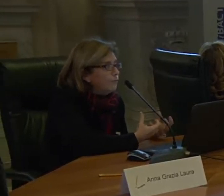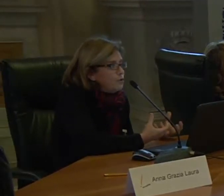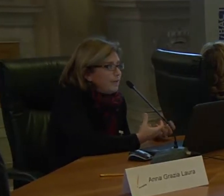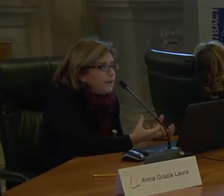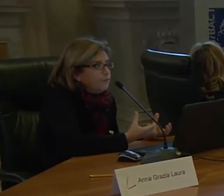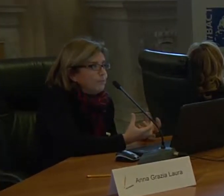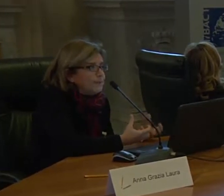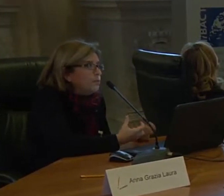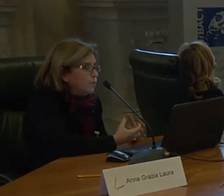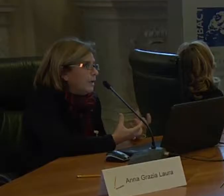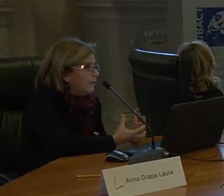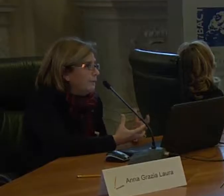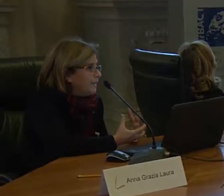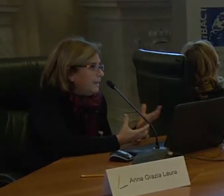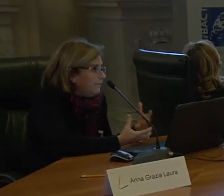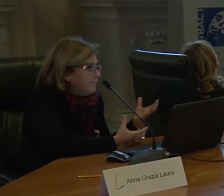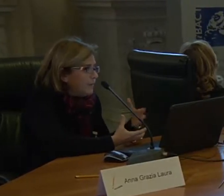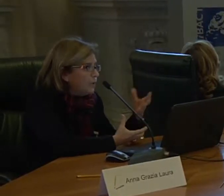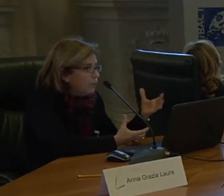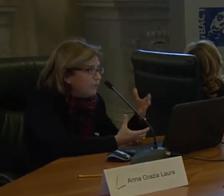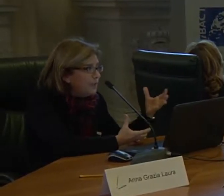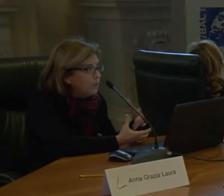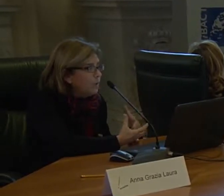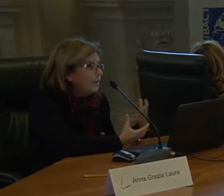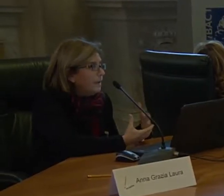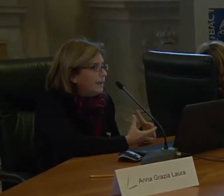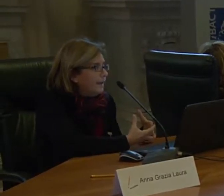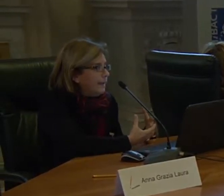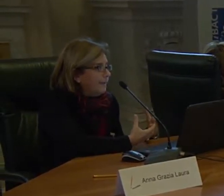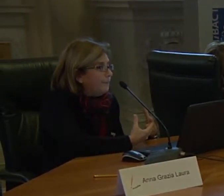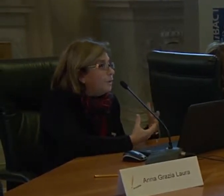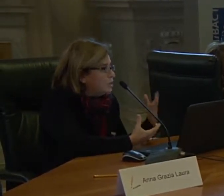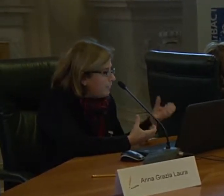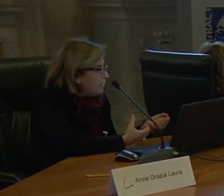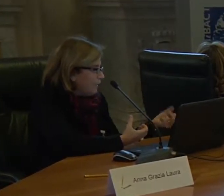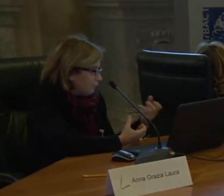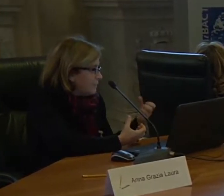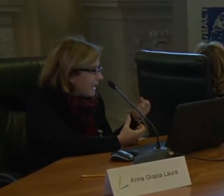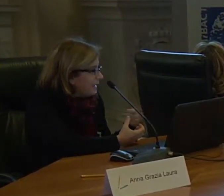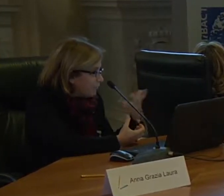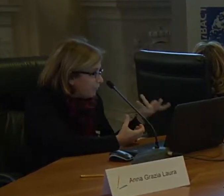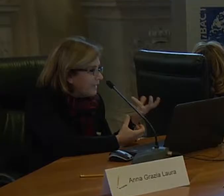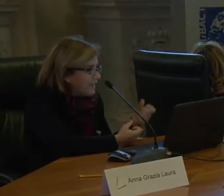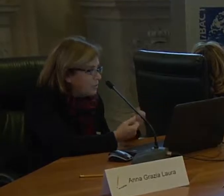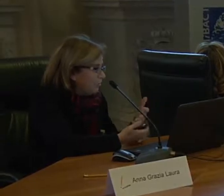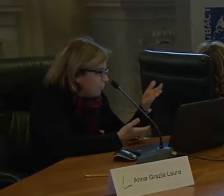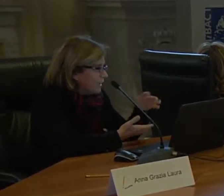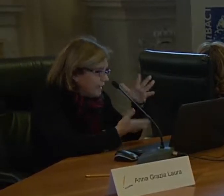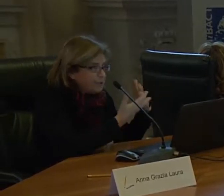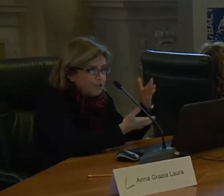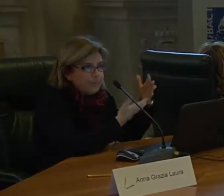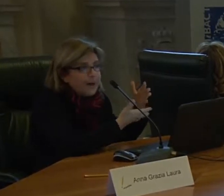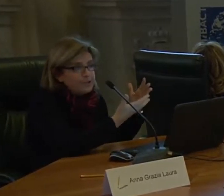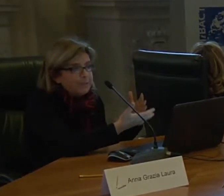più coinvolgente la formazione, perché seguire un video è più agevole e forse anche più efficace di non